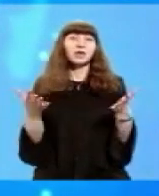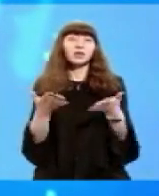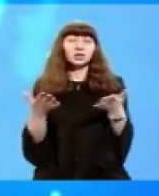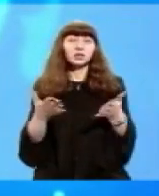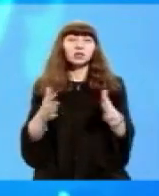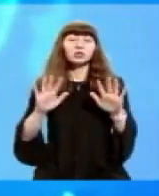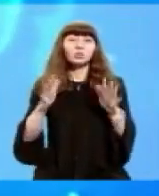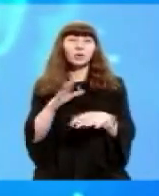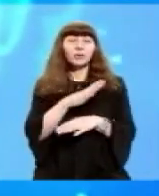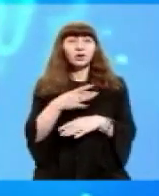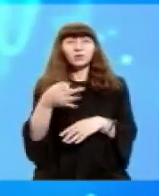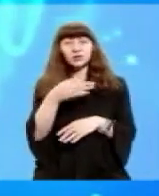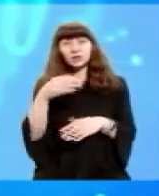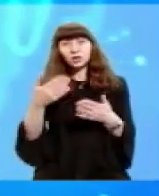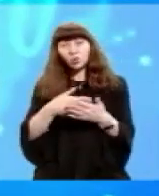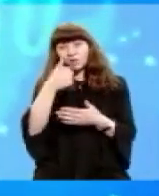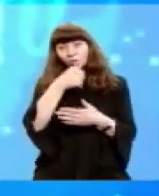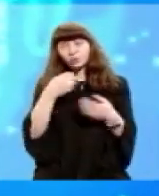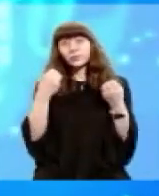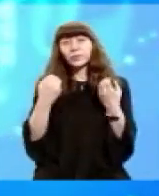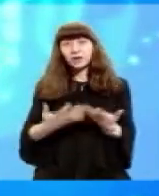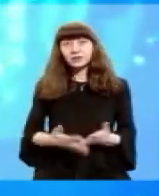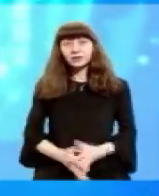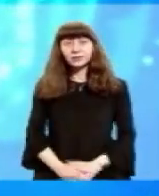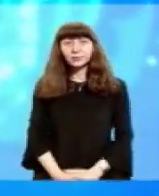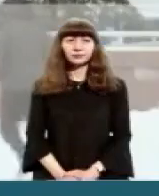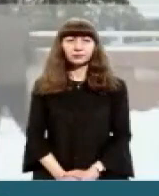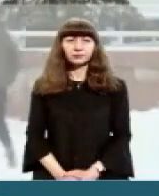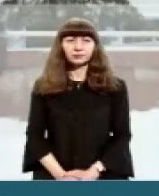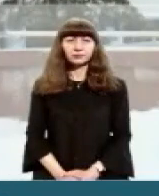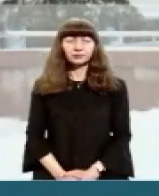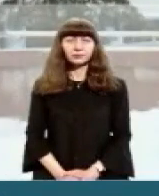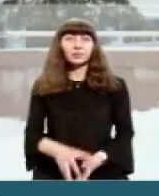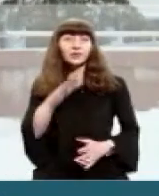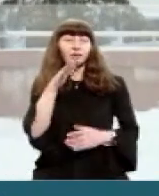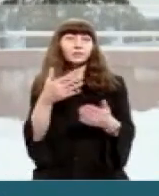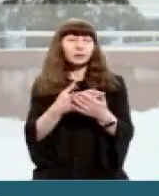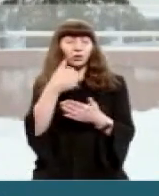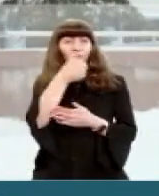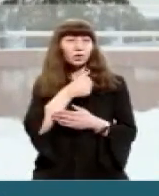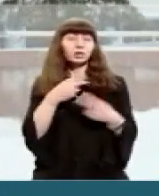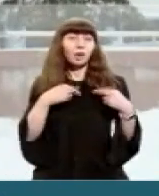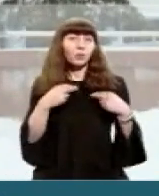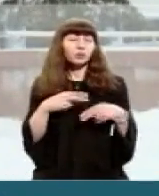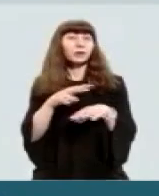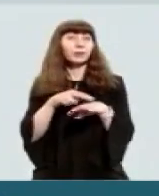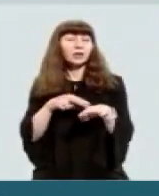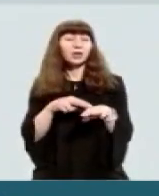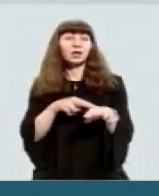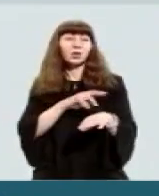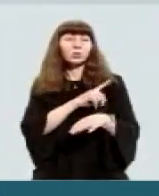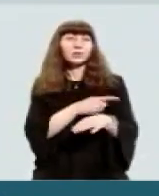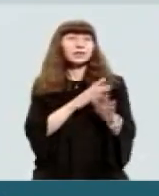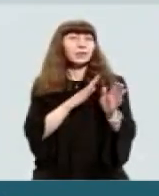происшествия случились в области за новогодние праздники, расскажут мои коллеги. Во время новогодних праздников сотрудники полиции работали в